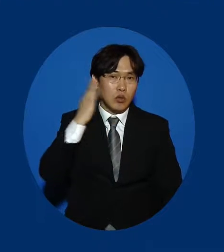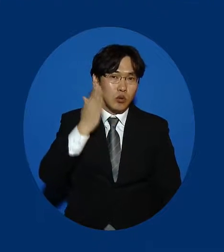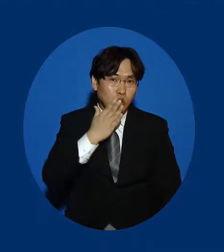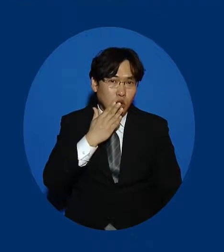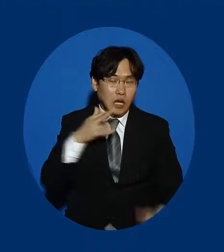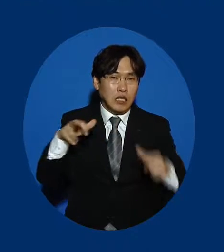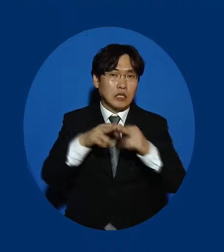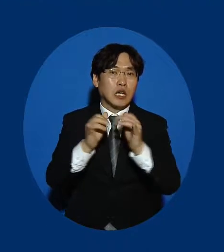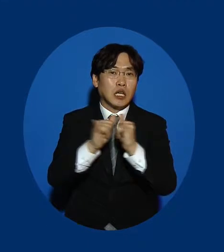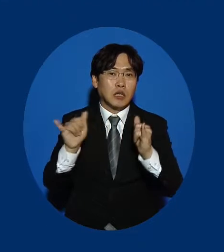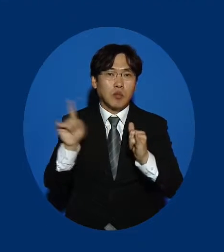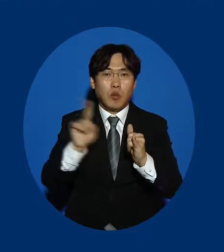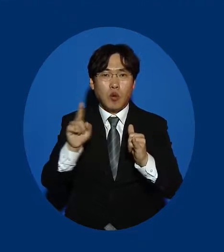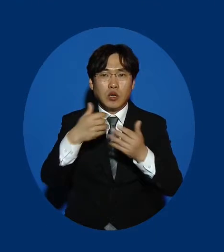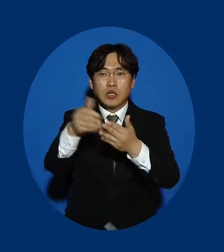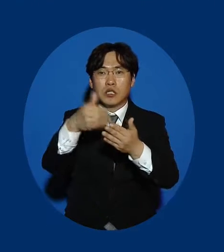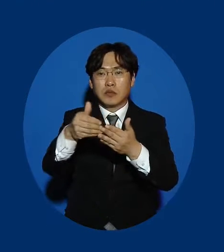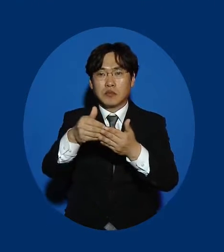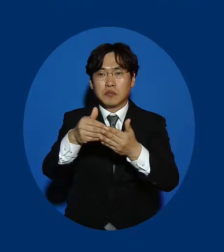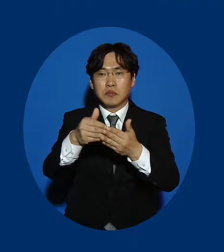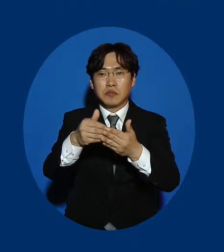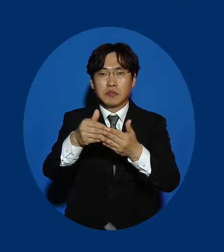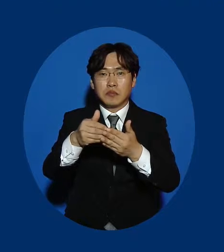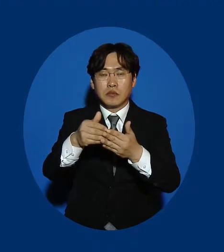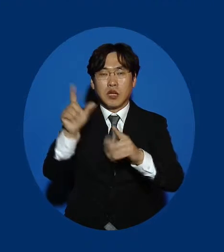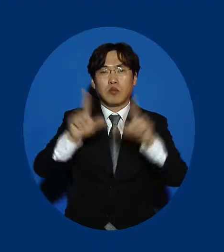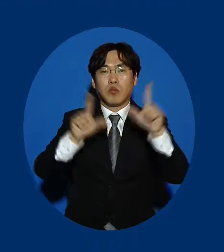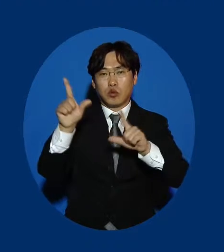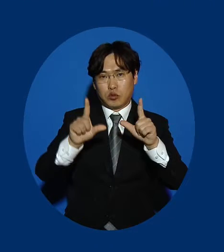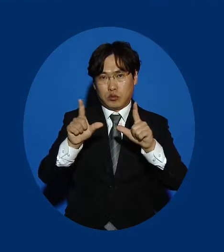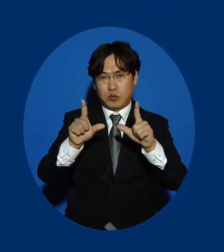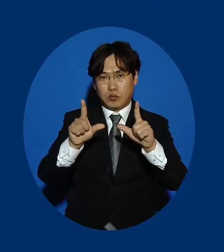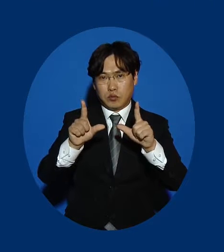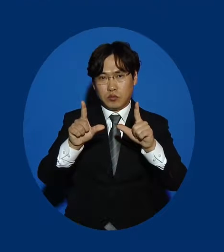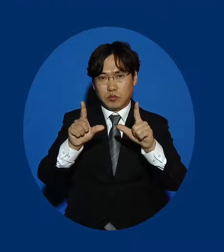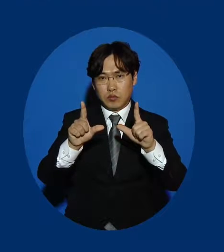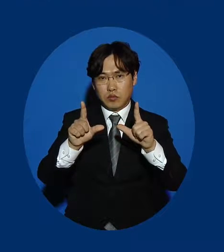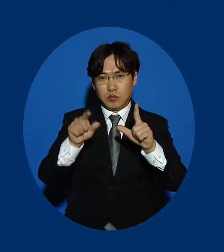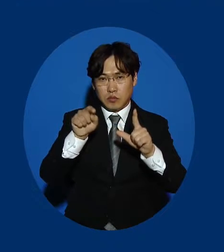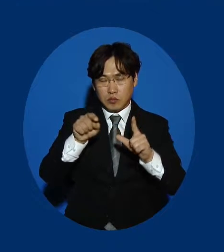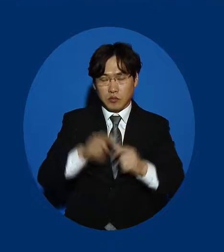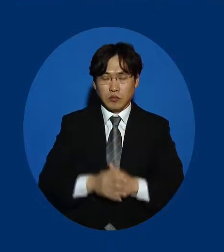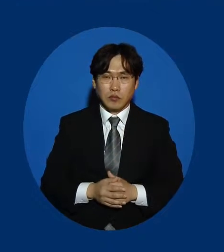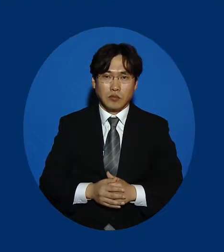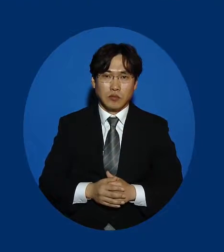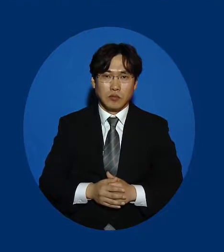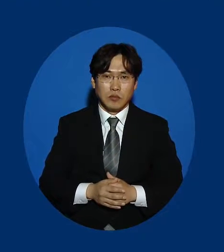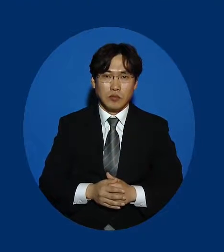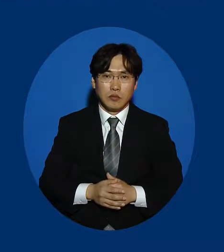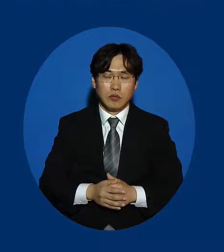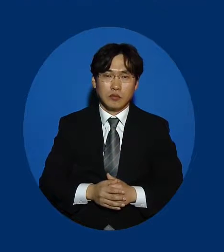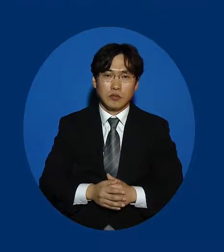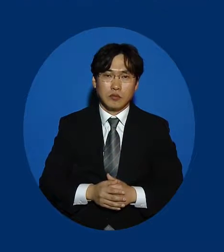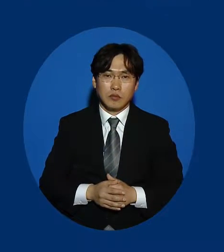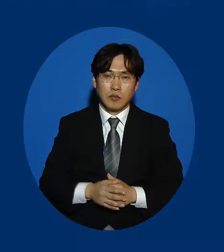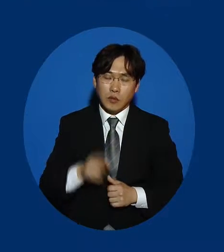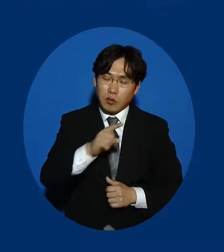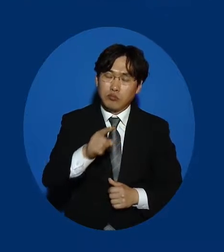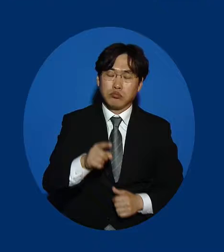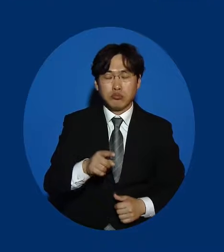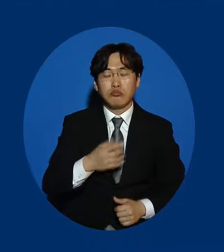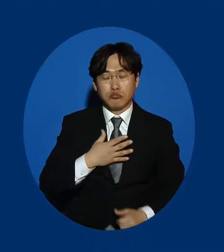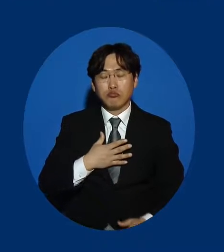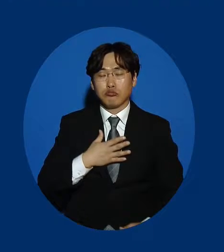굉장히 기능적이에요. 쓰임새에 맞게끔 만든 마크고 정적입니다. 이거는 그냥 그런가 보다